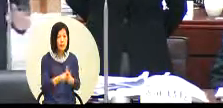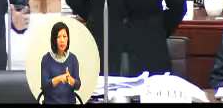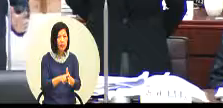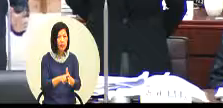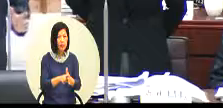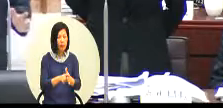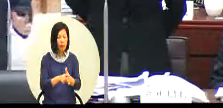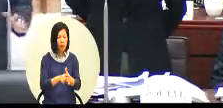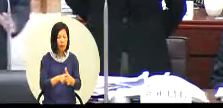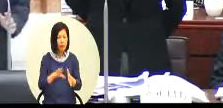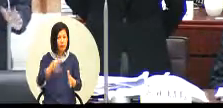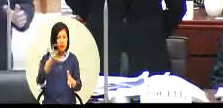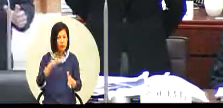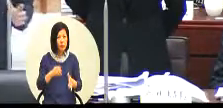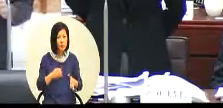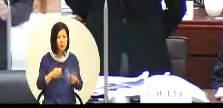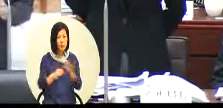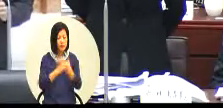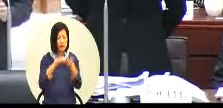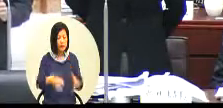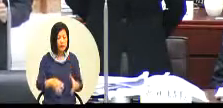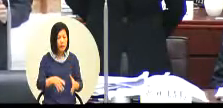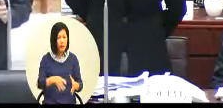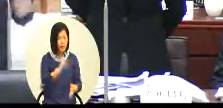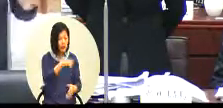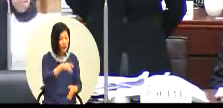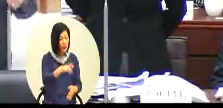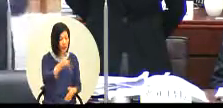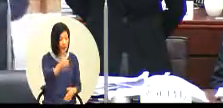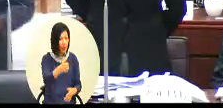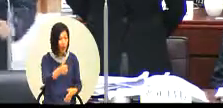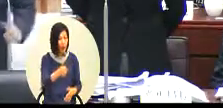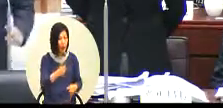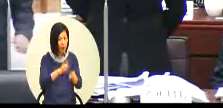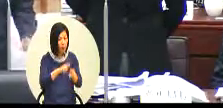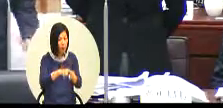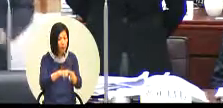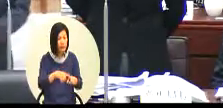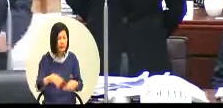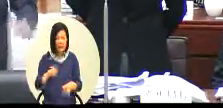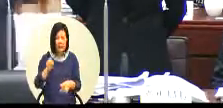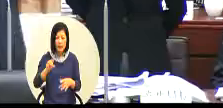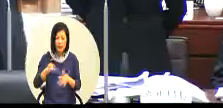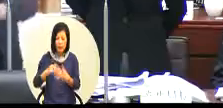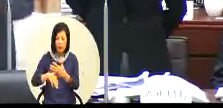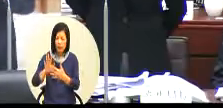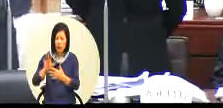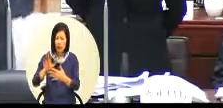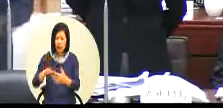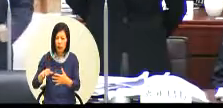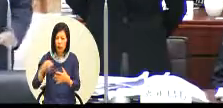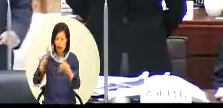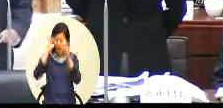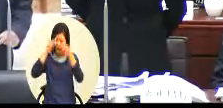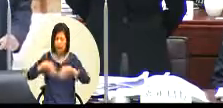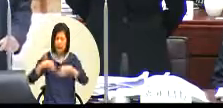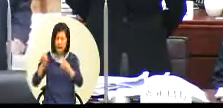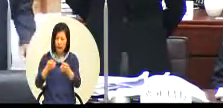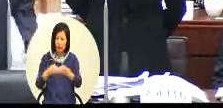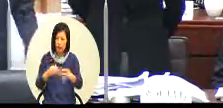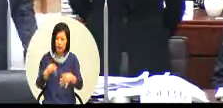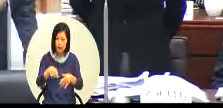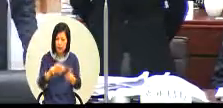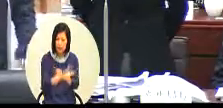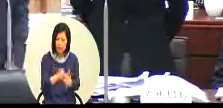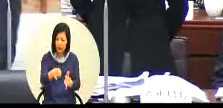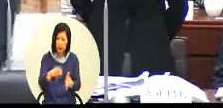我们示范的单位，哪里好我们这个跟进，哪里不好我们再做一个检讨，这部分你要给我处理好，好不好？